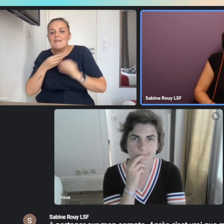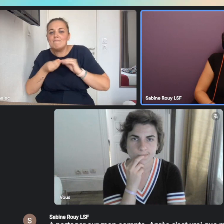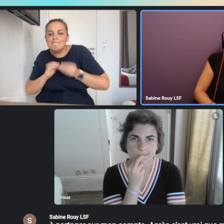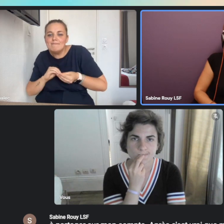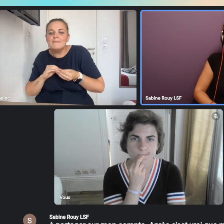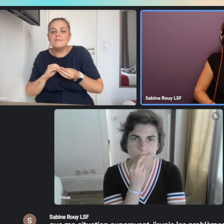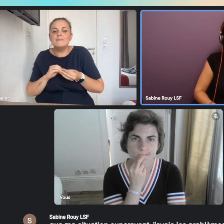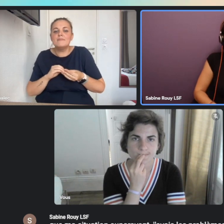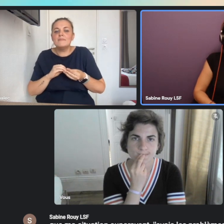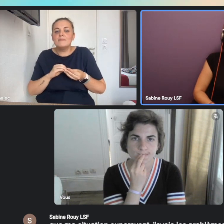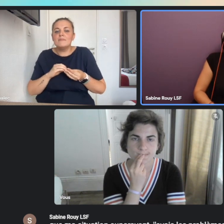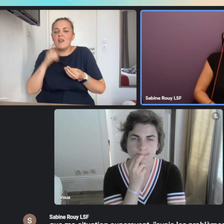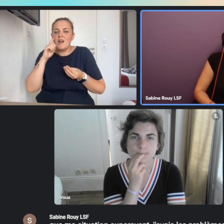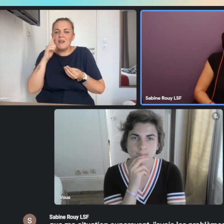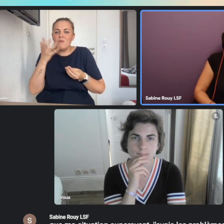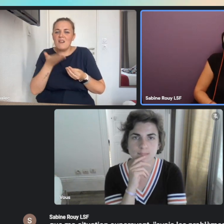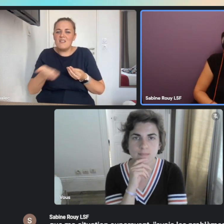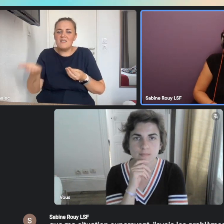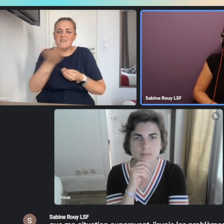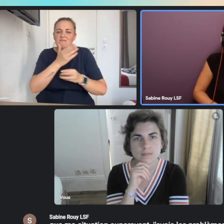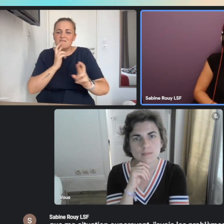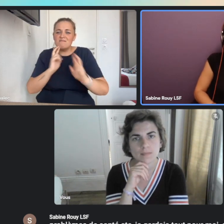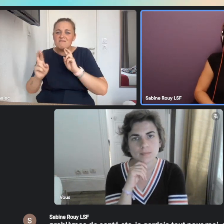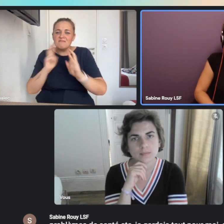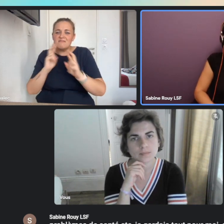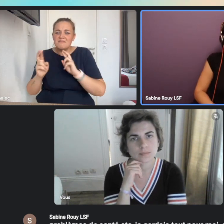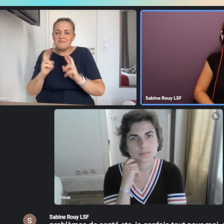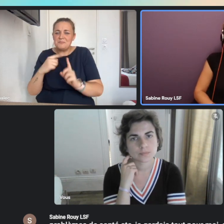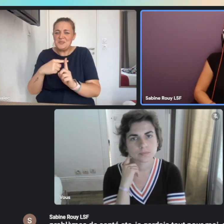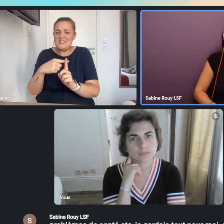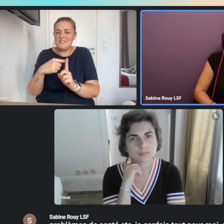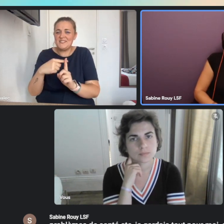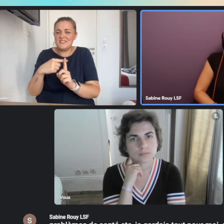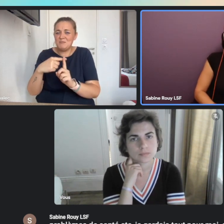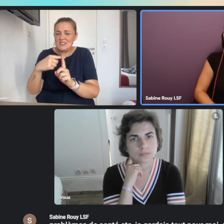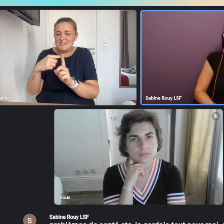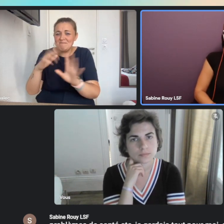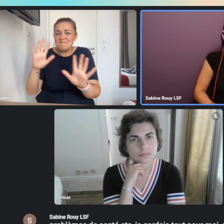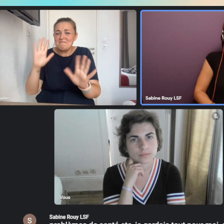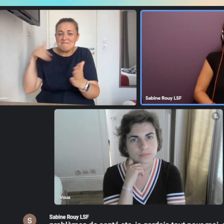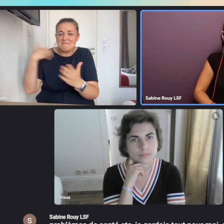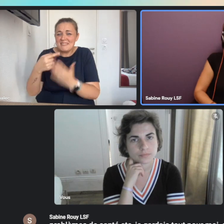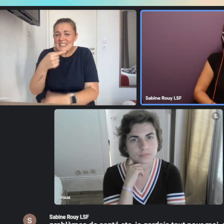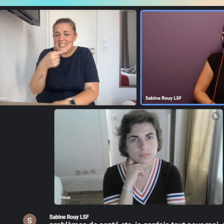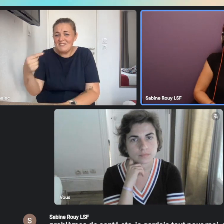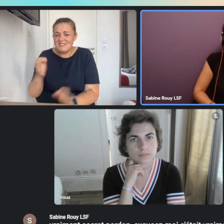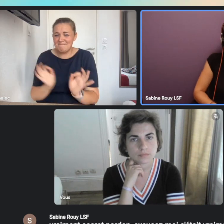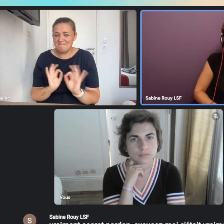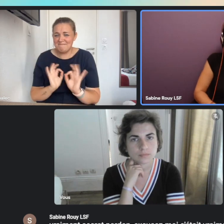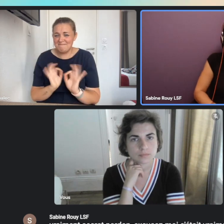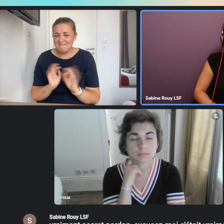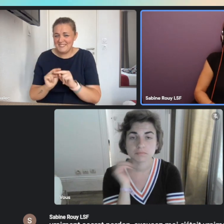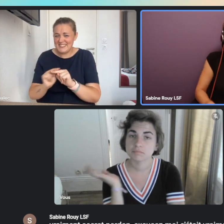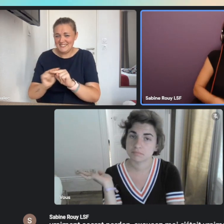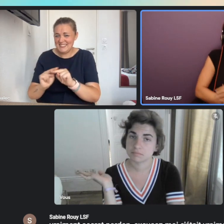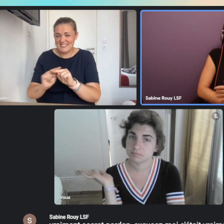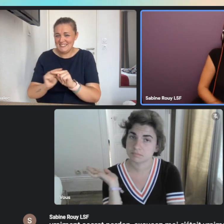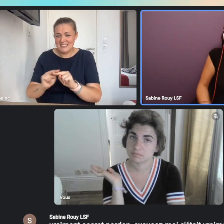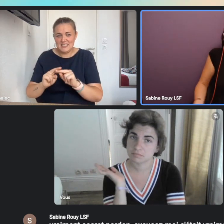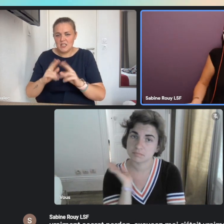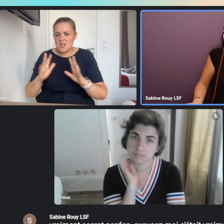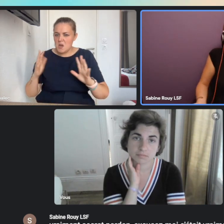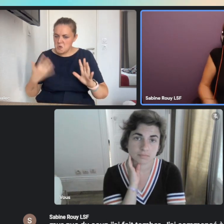davantage. Justement, sur les problèmes que j'avais, j'ai remarqué que les retours après ça étaient très positifs. Jusque-là, j'ai